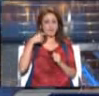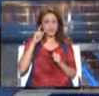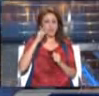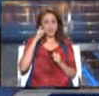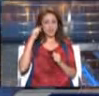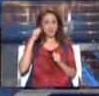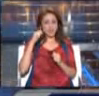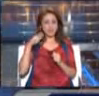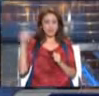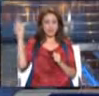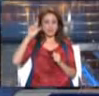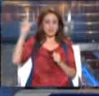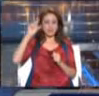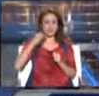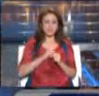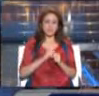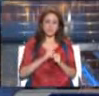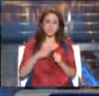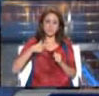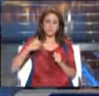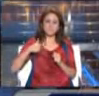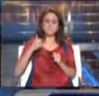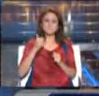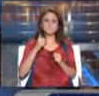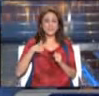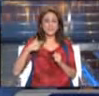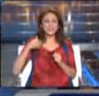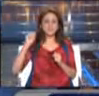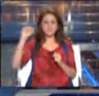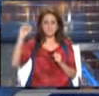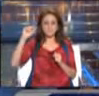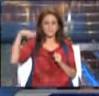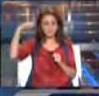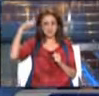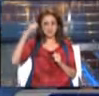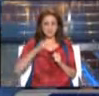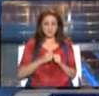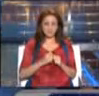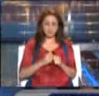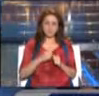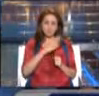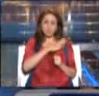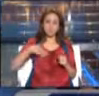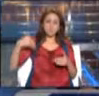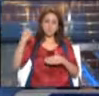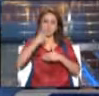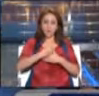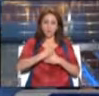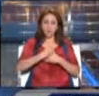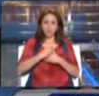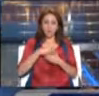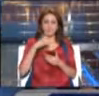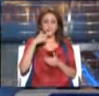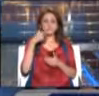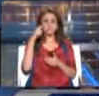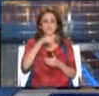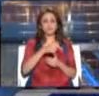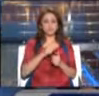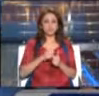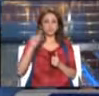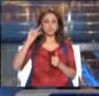علي المتحدث الرسمي لرئاسه الجمهوريه انه تم حفظ البلاغ المقدم ضده من احد المحامين، والذي ادعى فيه قيام الدكتور